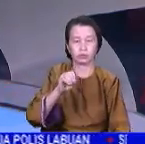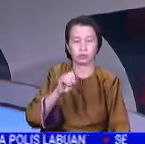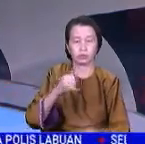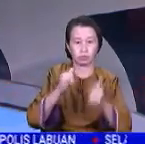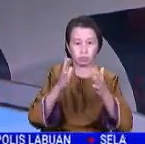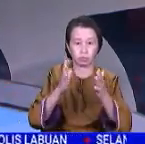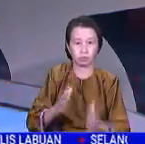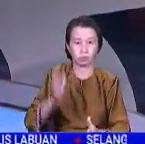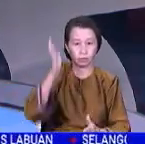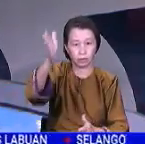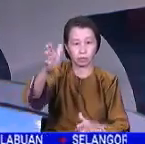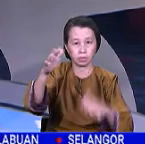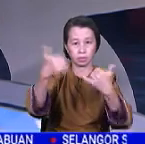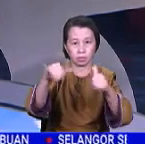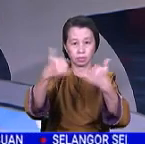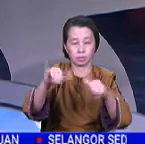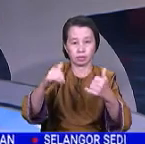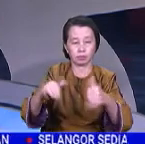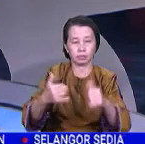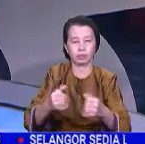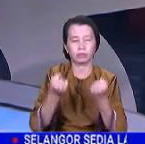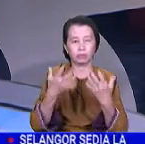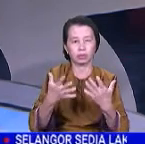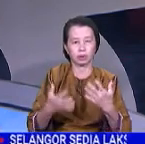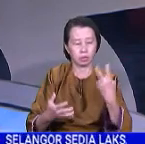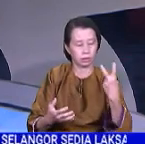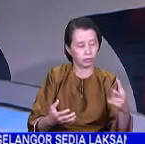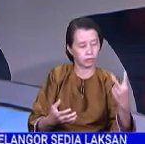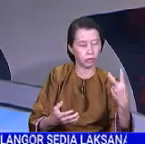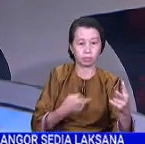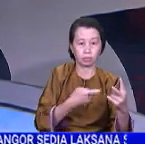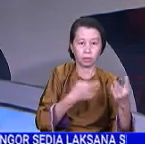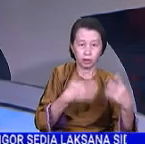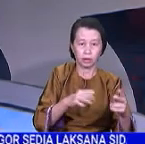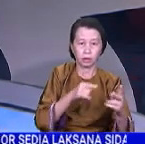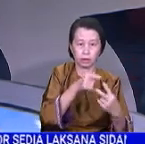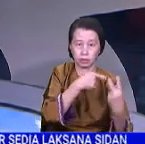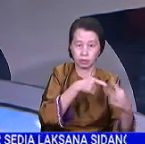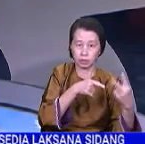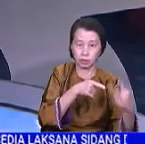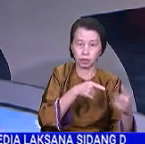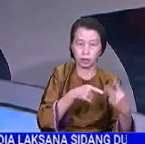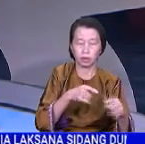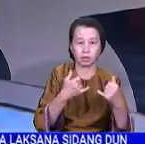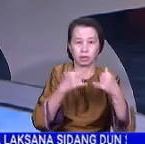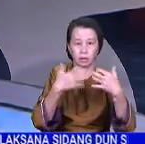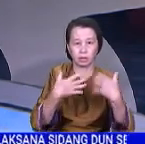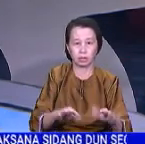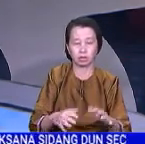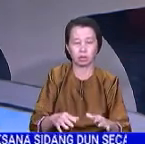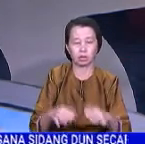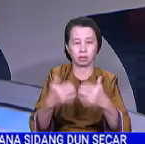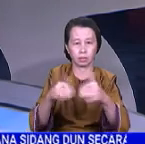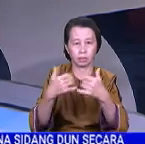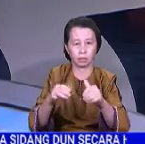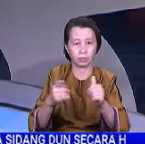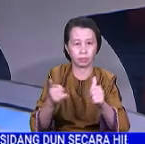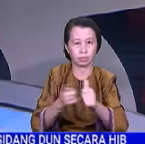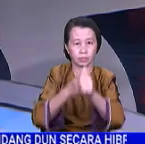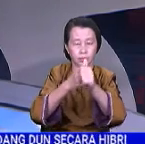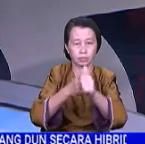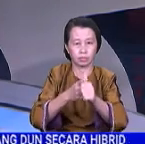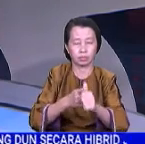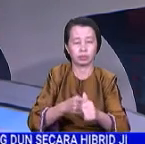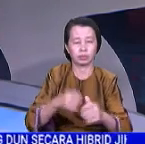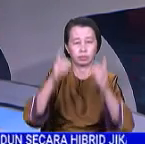yang bakal berentap di temasya berkenaan, seramai 12 daripadanya merupakan atlet yang membuat penampilan sulung. Pensyarah Kanan